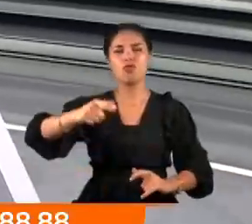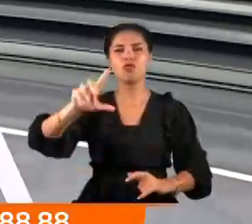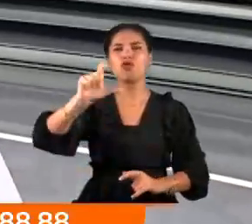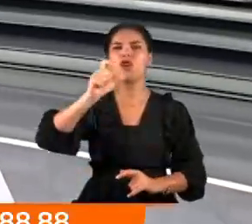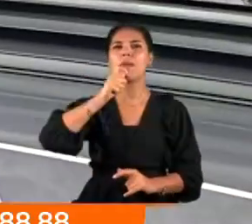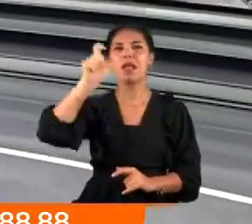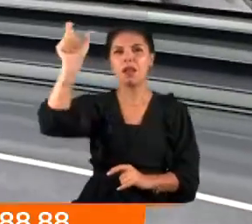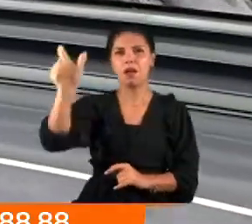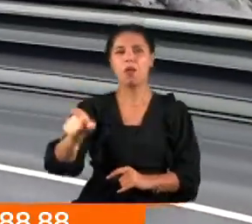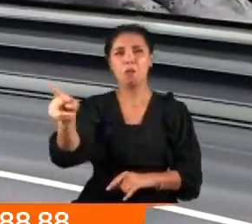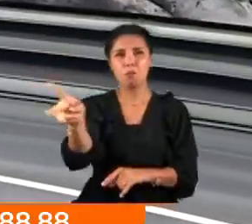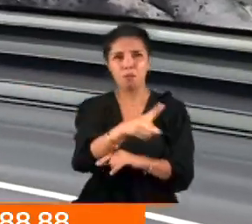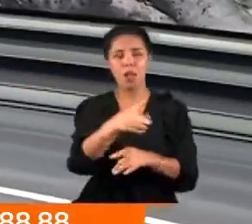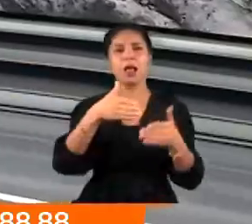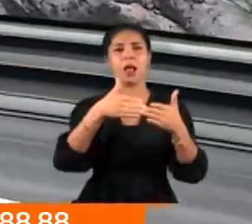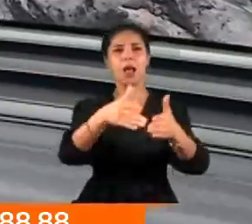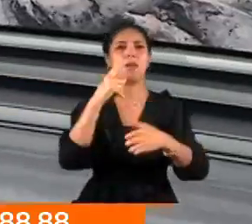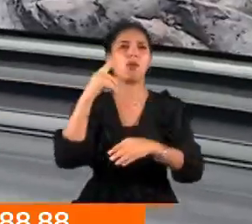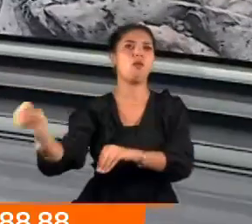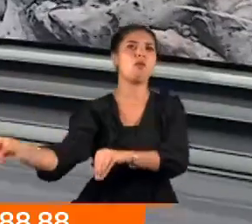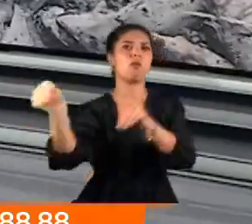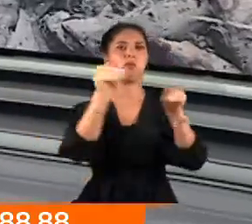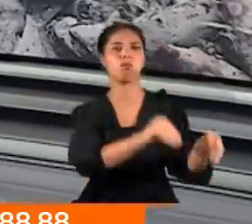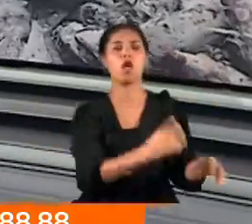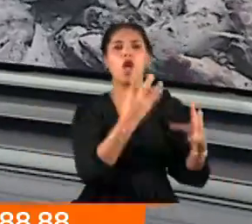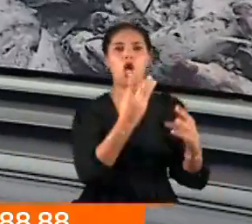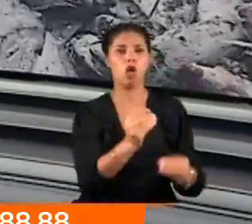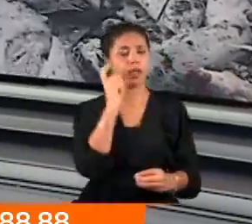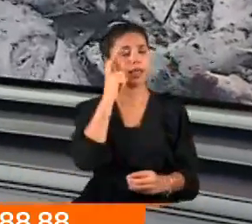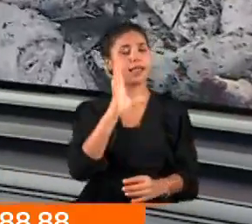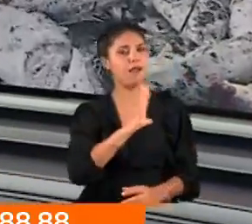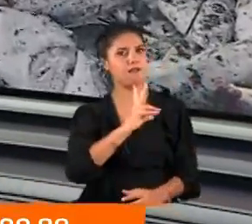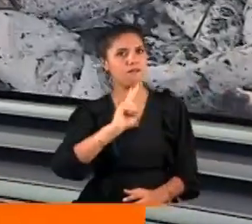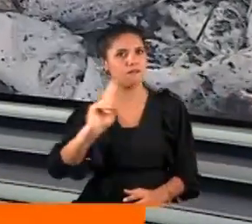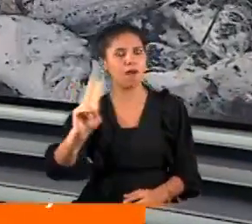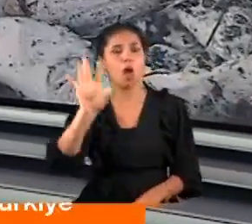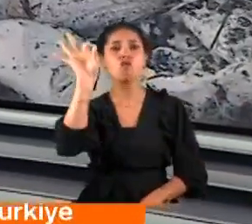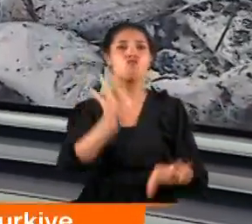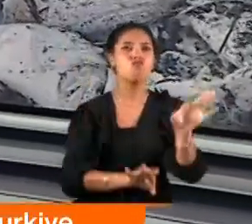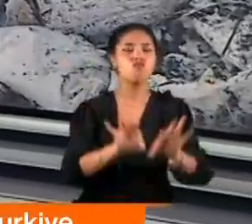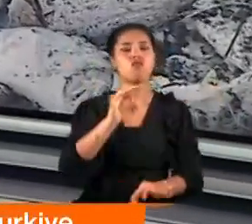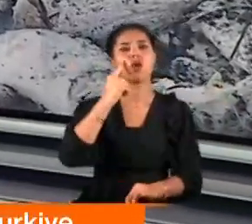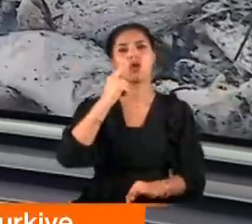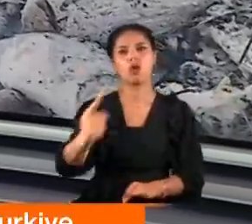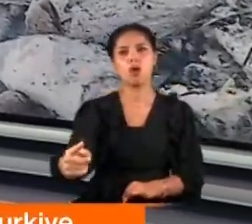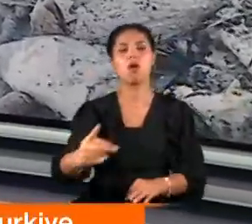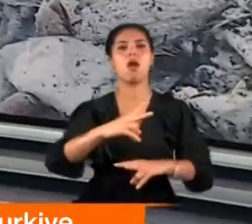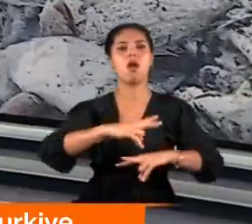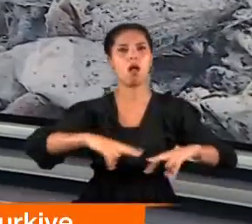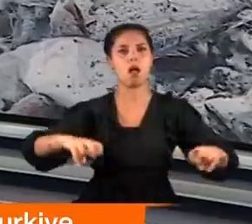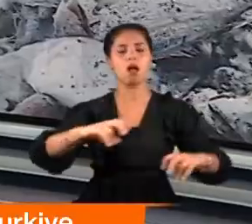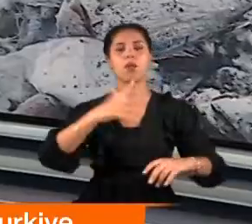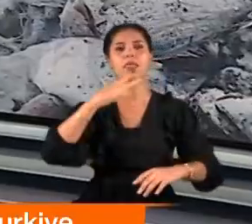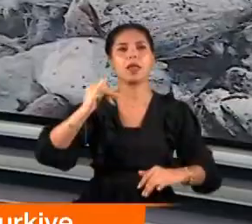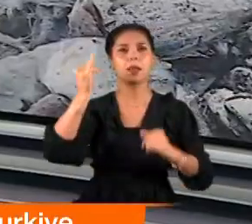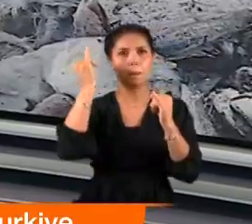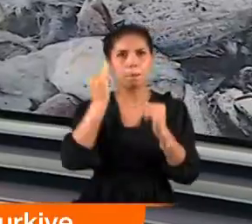balıkların gemilerle körfeze getirildiğini söylemişti, iddia etmişti. Müfettişlerin yaptığı analize göre körfezdeki